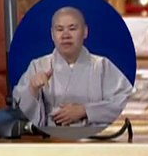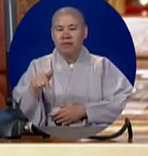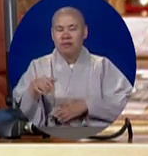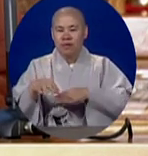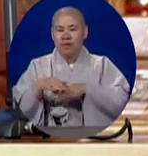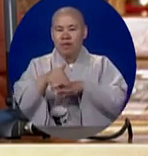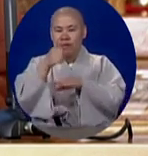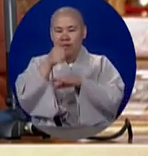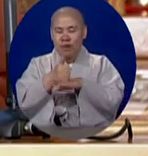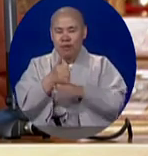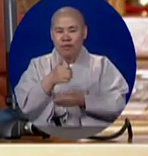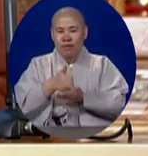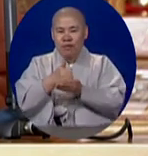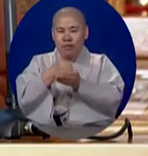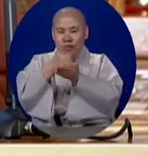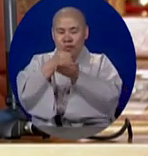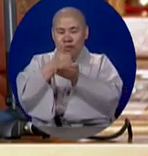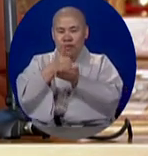왕으로 모시고